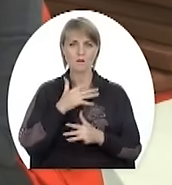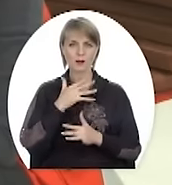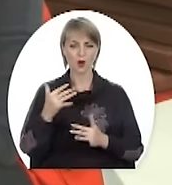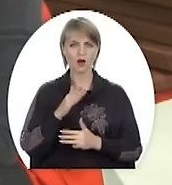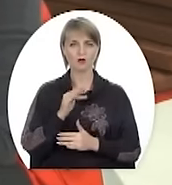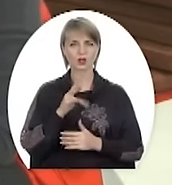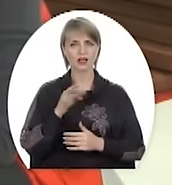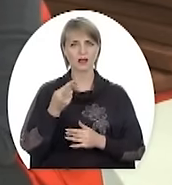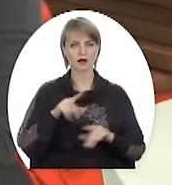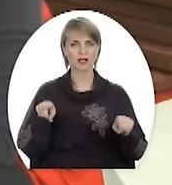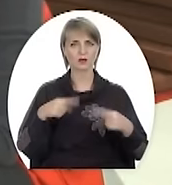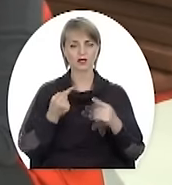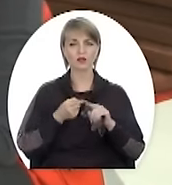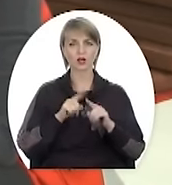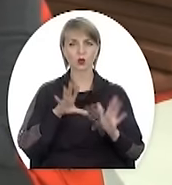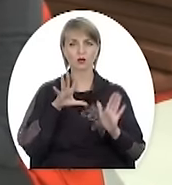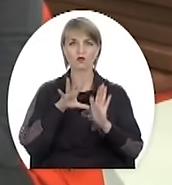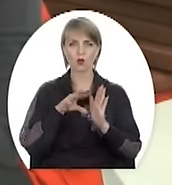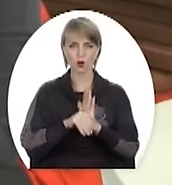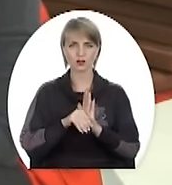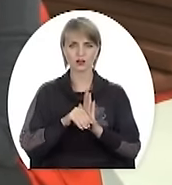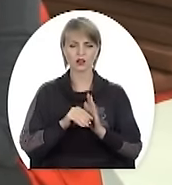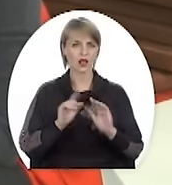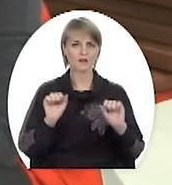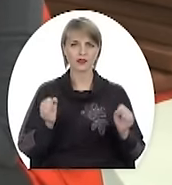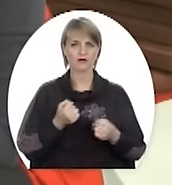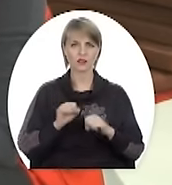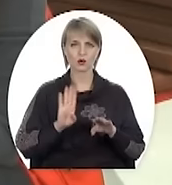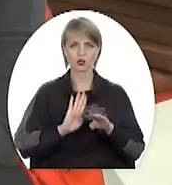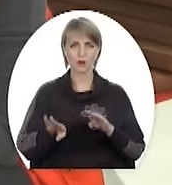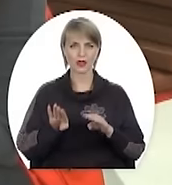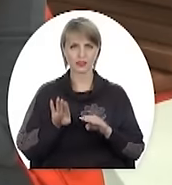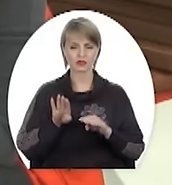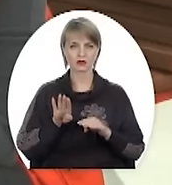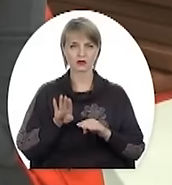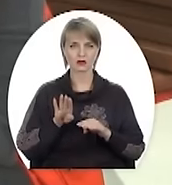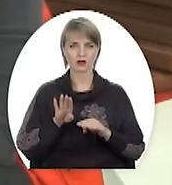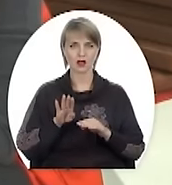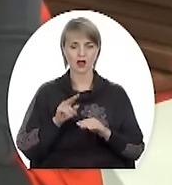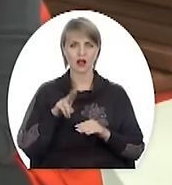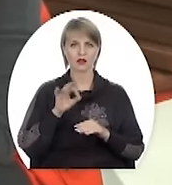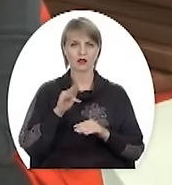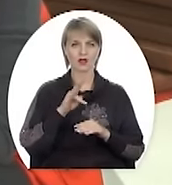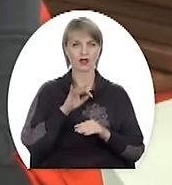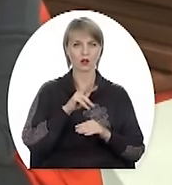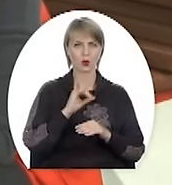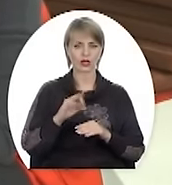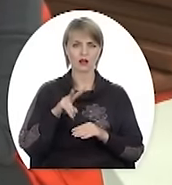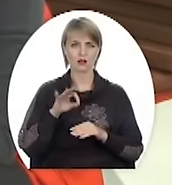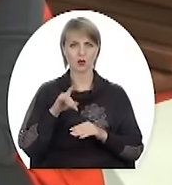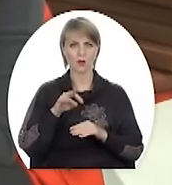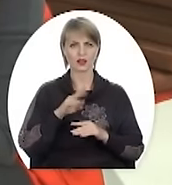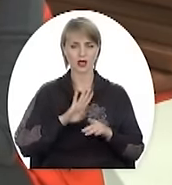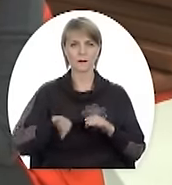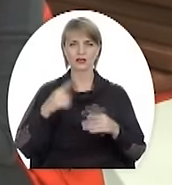такая функциональная реабилитация, в которую входит. То есть она невозможна без дефектологии,